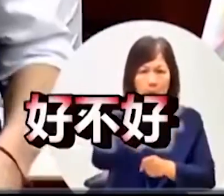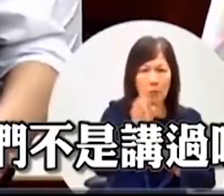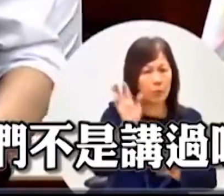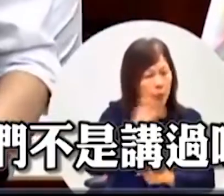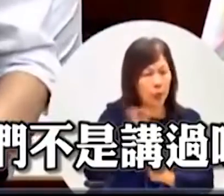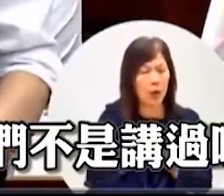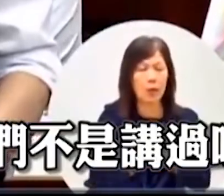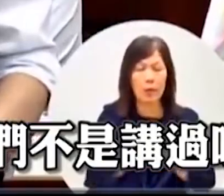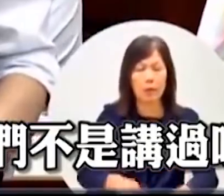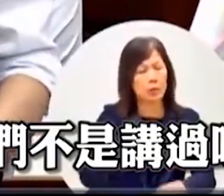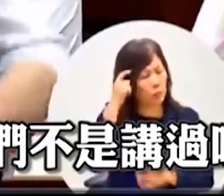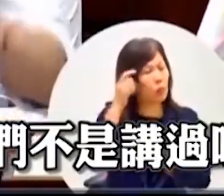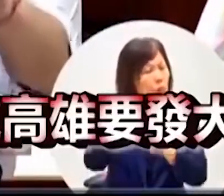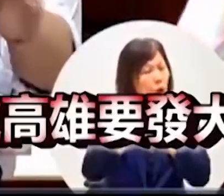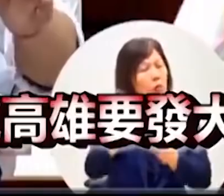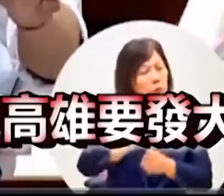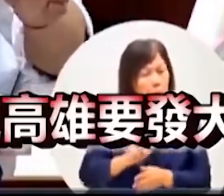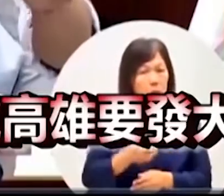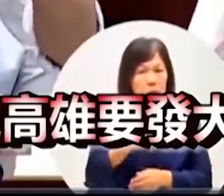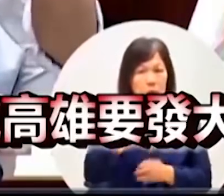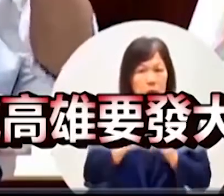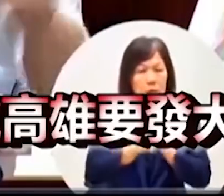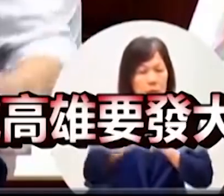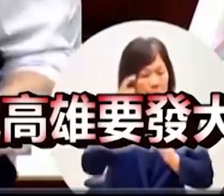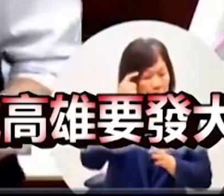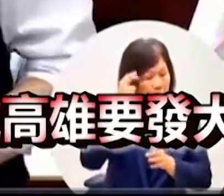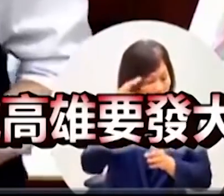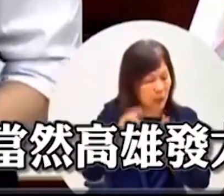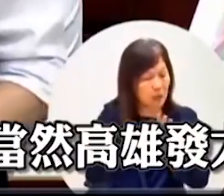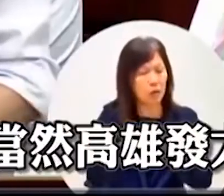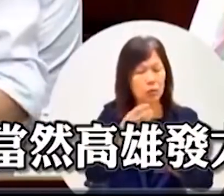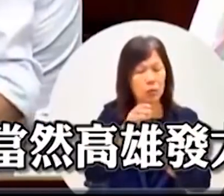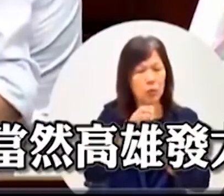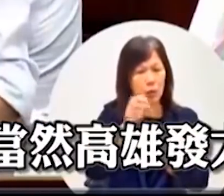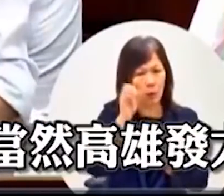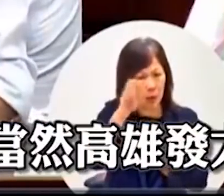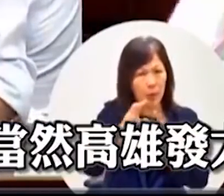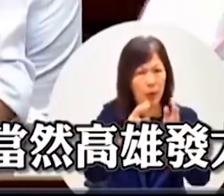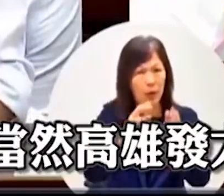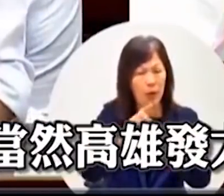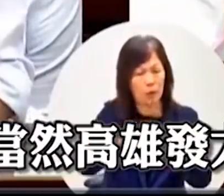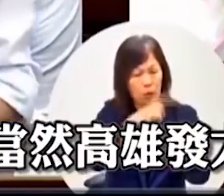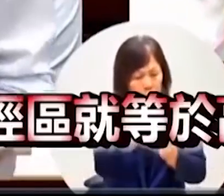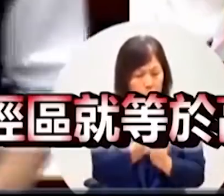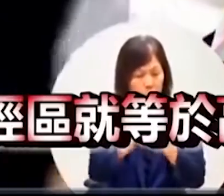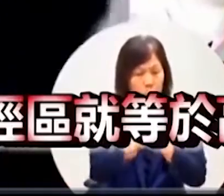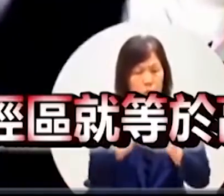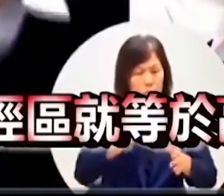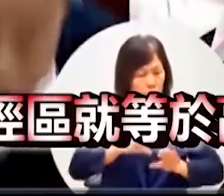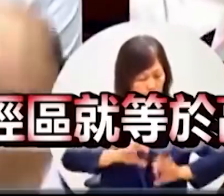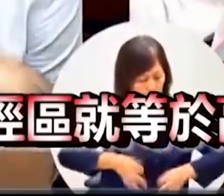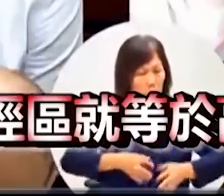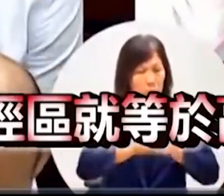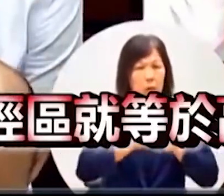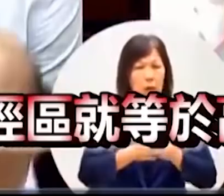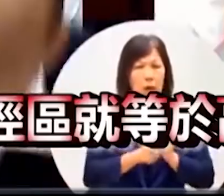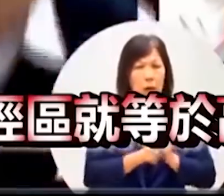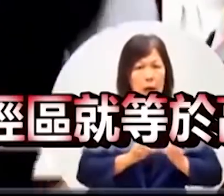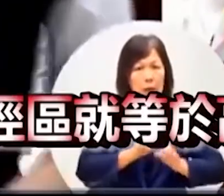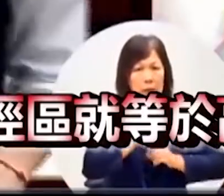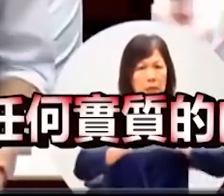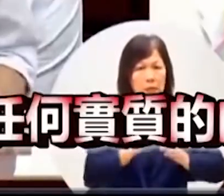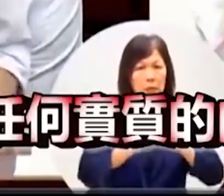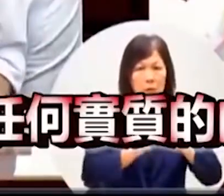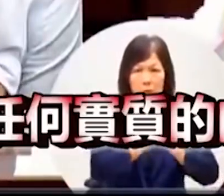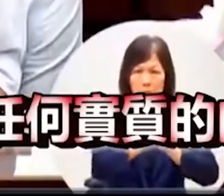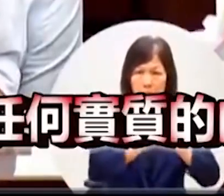我们不是讲过吗？这两天， 高雄要发大财， 当总目标当然高雄发大财啊。 所以你的资金区就等于高雄发大财，